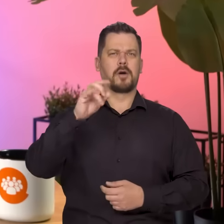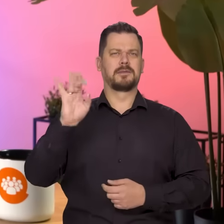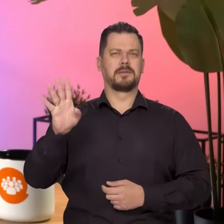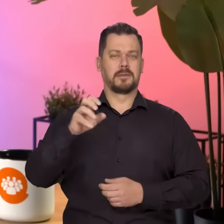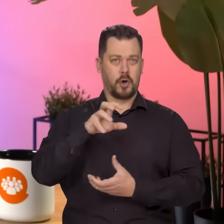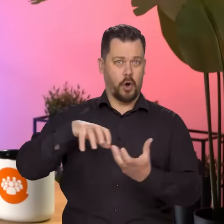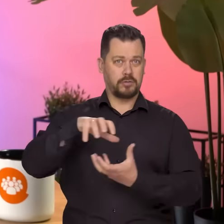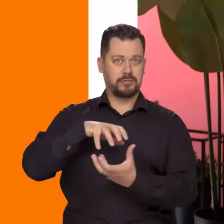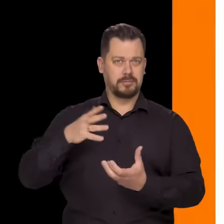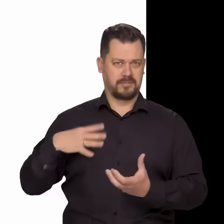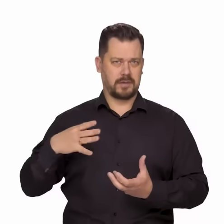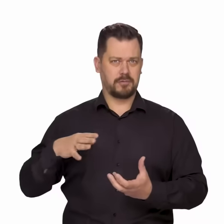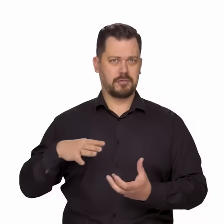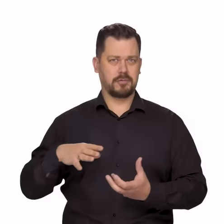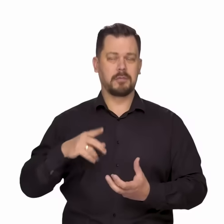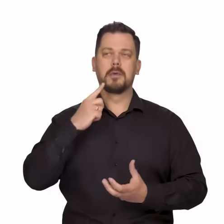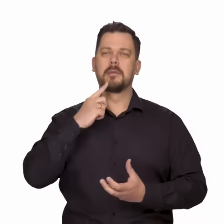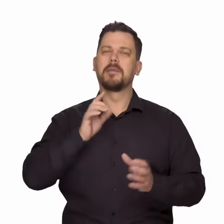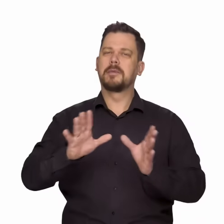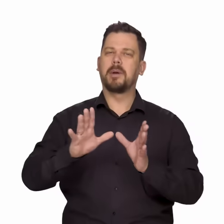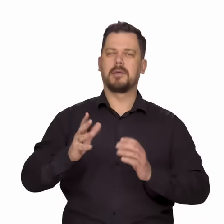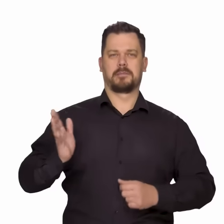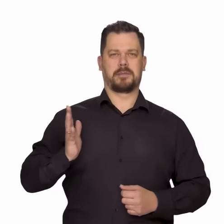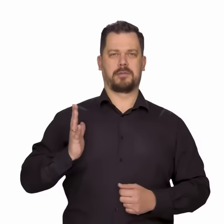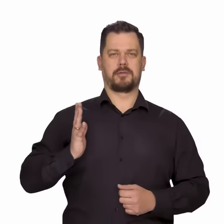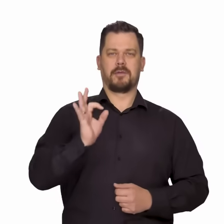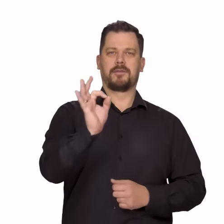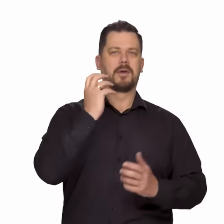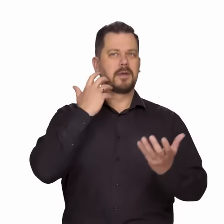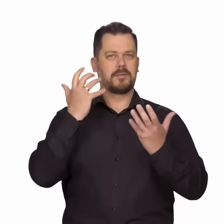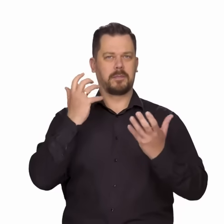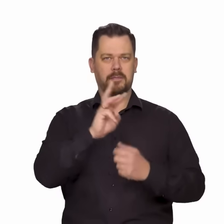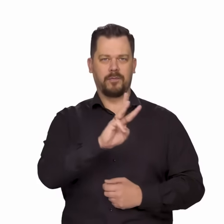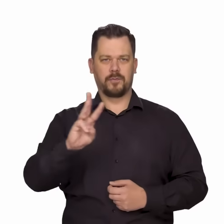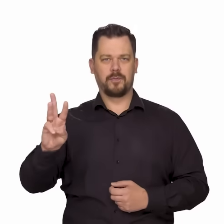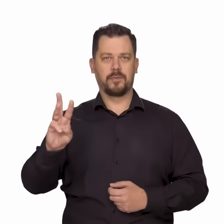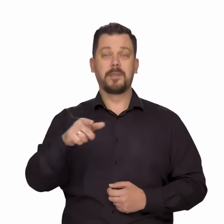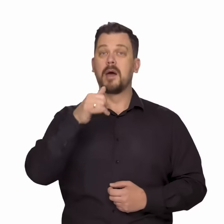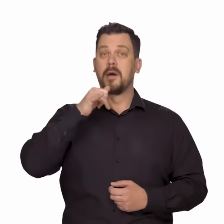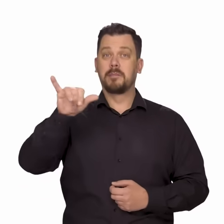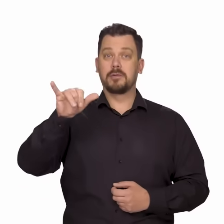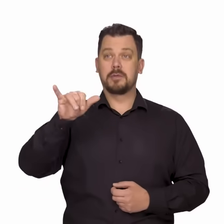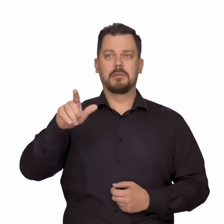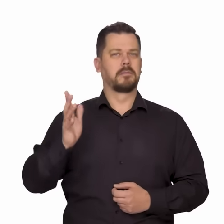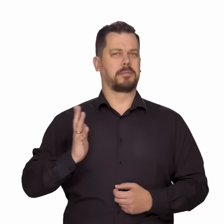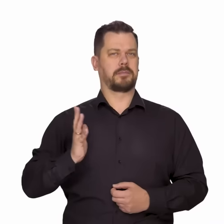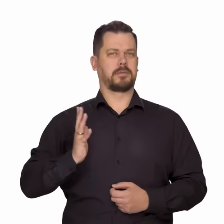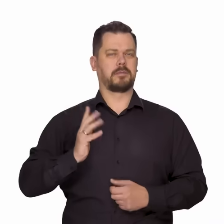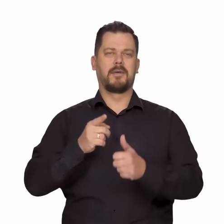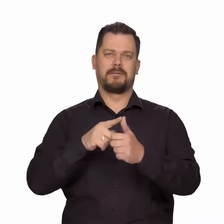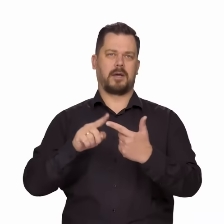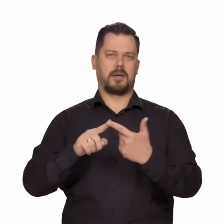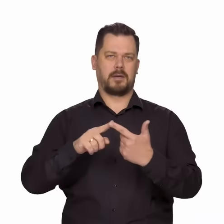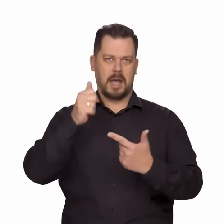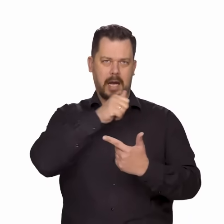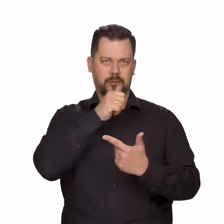Dlaczego hosting od Orange? Przede wszystkim dbamy o bezpieczeństwo Twoich danych w internecie. Twoja poczta jest